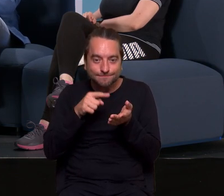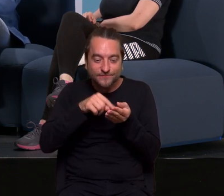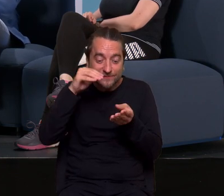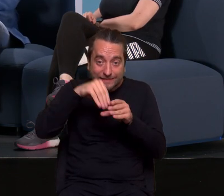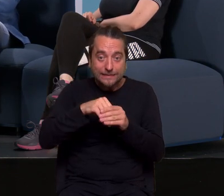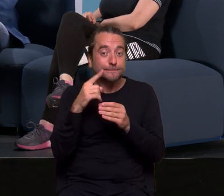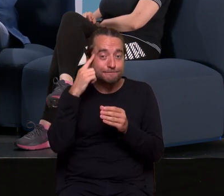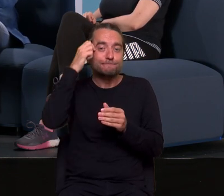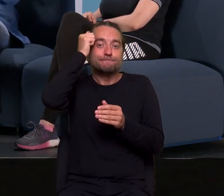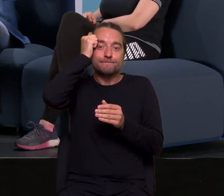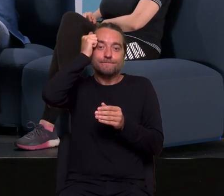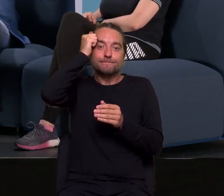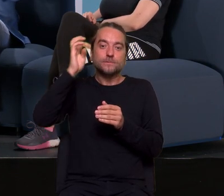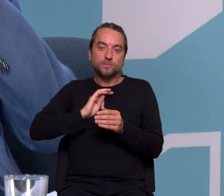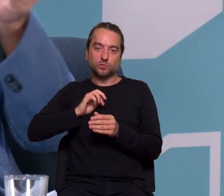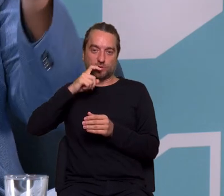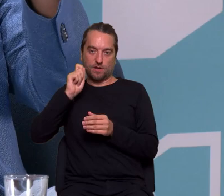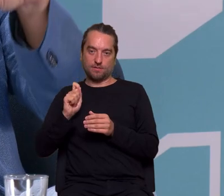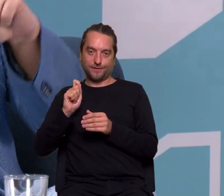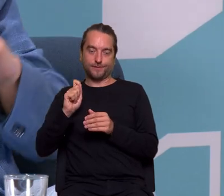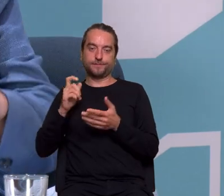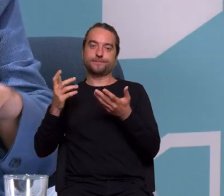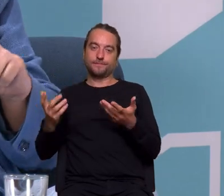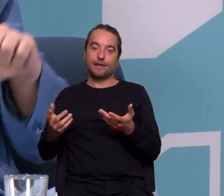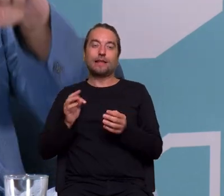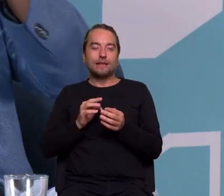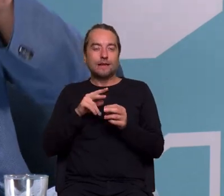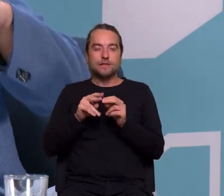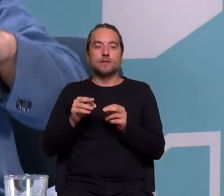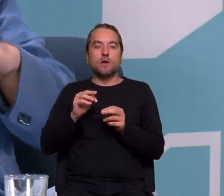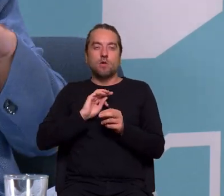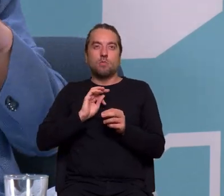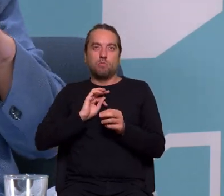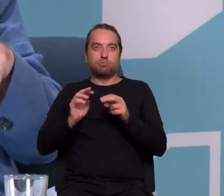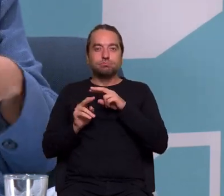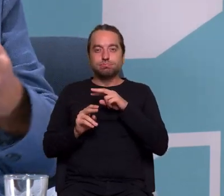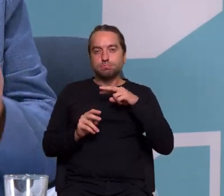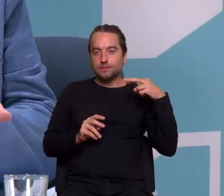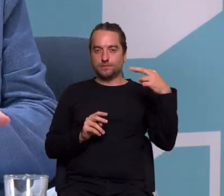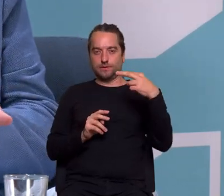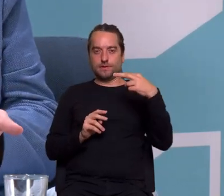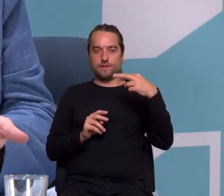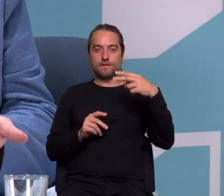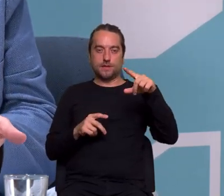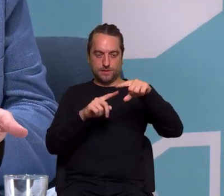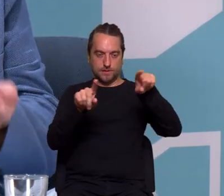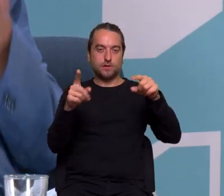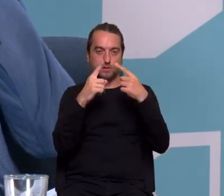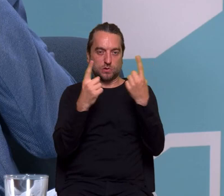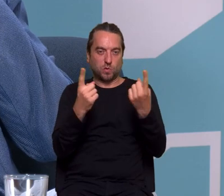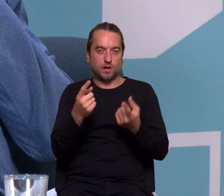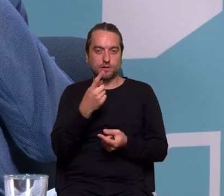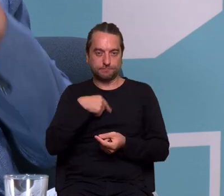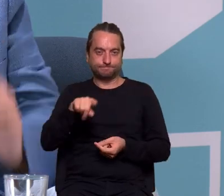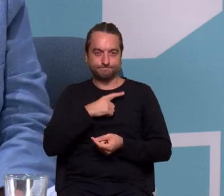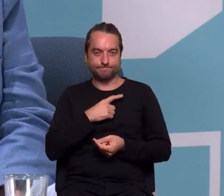właśnie pamięci. I teraz jeśli spojrzymy na to, na naszą sytuację, to o czym mówimy, to my jesteśmy w sytuacji, którą